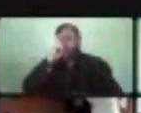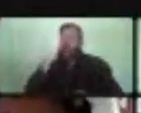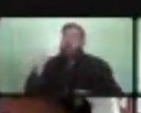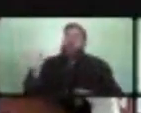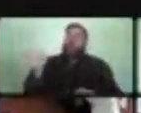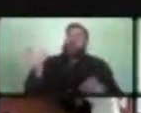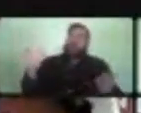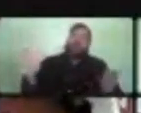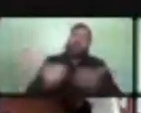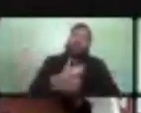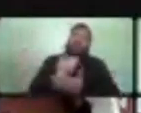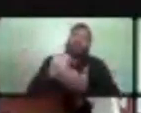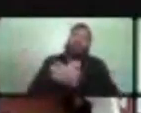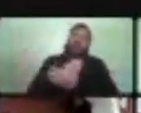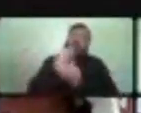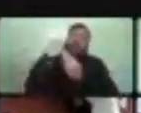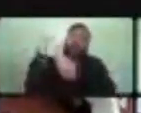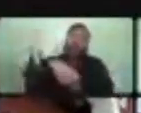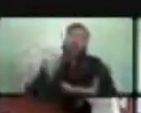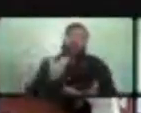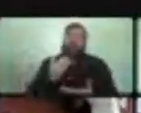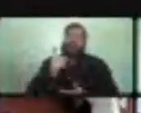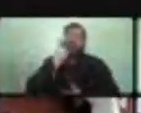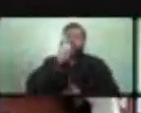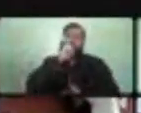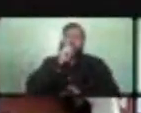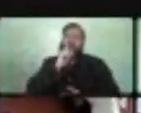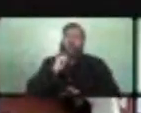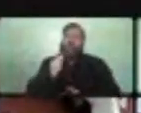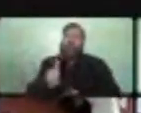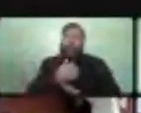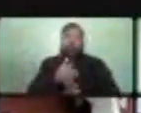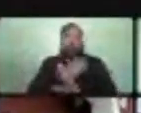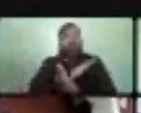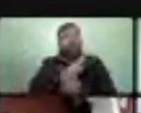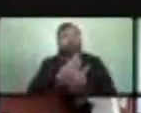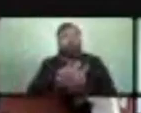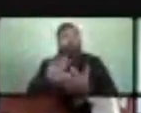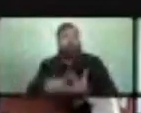Hatufikiri kwamba kutakuwa na mabadiliko mwongozo wa KDH na